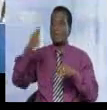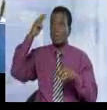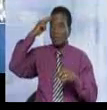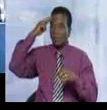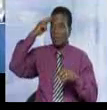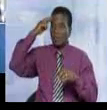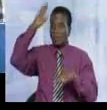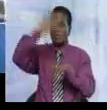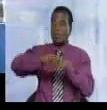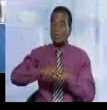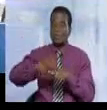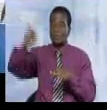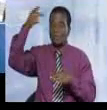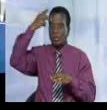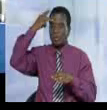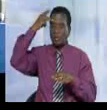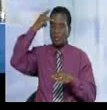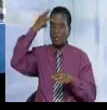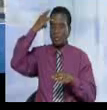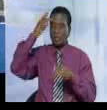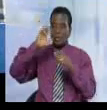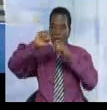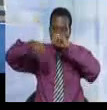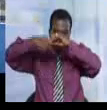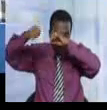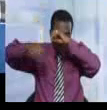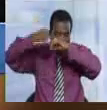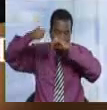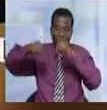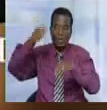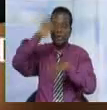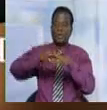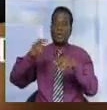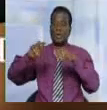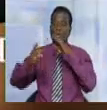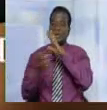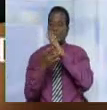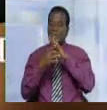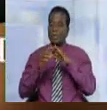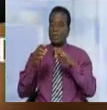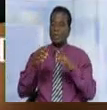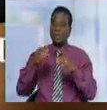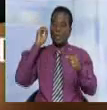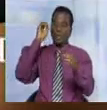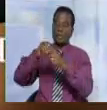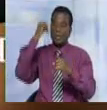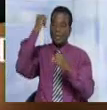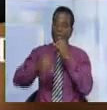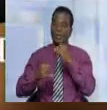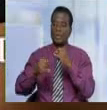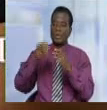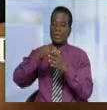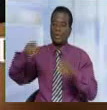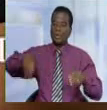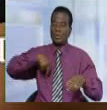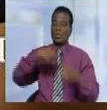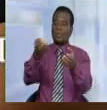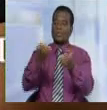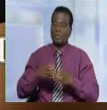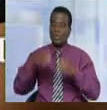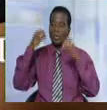même sur la politique cinématographique et puis aussi sur la technique de la cinématographie. L'objectif final, c'est que nous voulons beaucoup